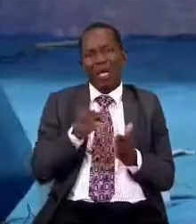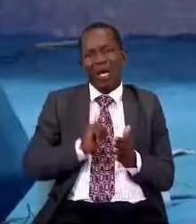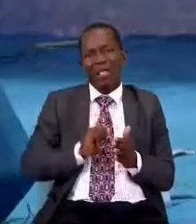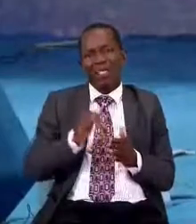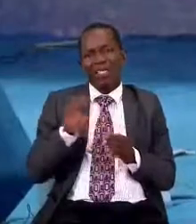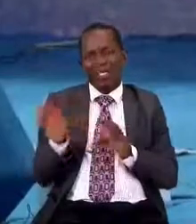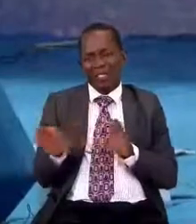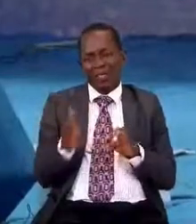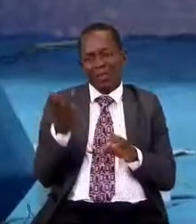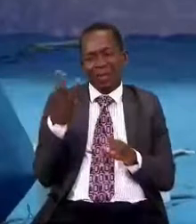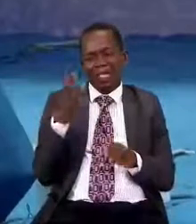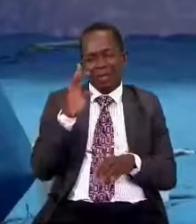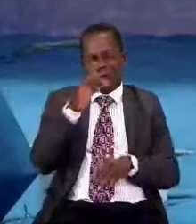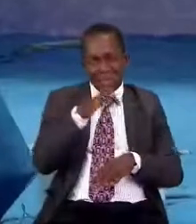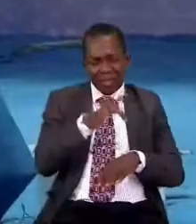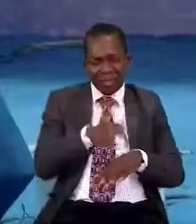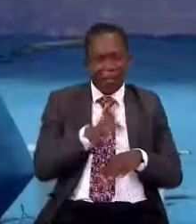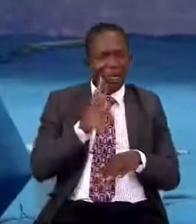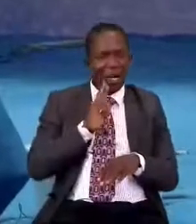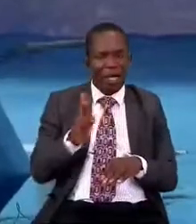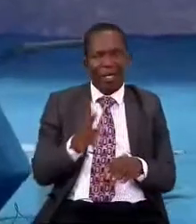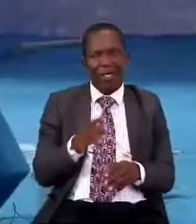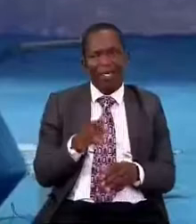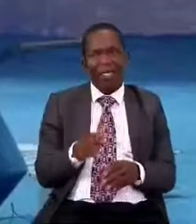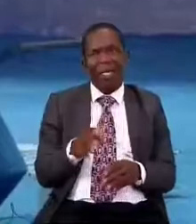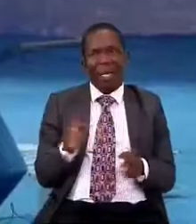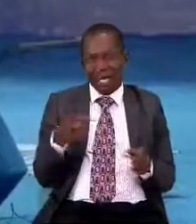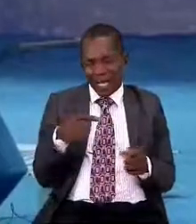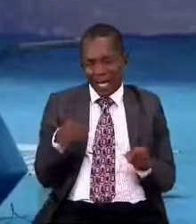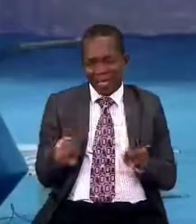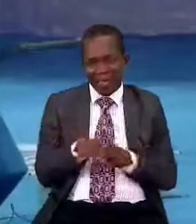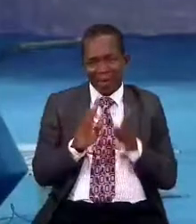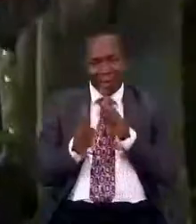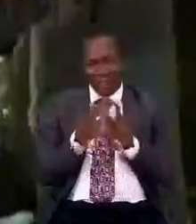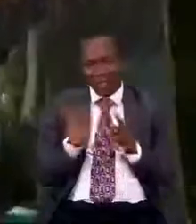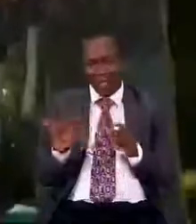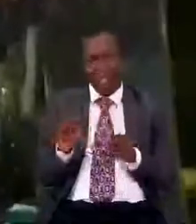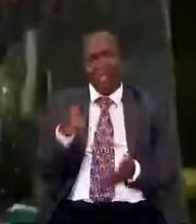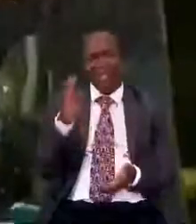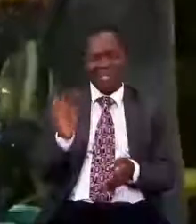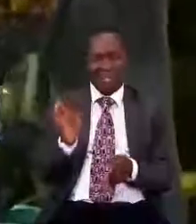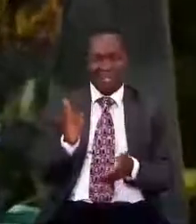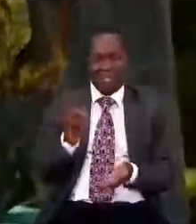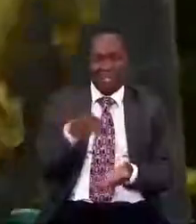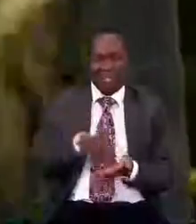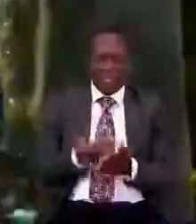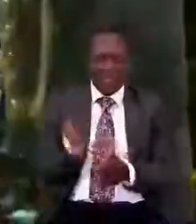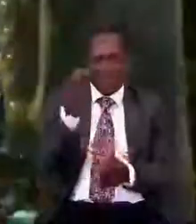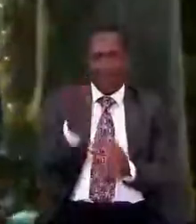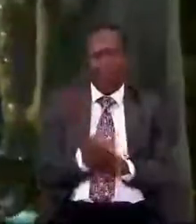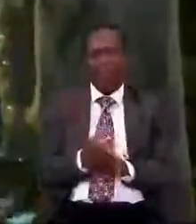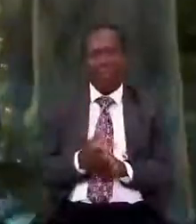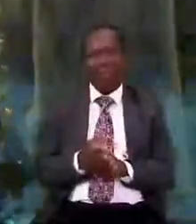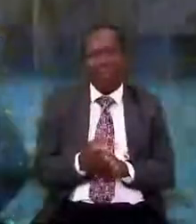à l'épaule pour lui dire que lève-toi. Je n'ai pas parlé, je dis que lève-toi. Et comme je l'ai touché comme ça, la maladie a disparu.